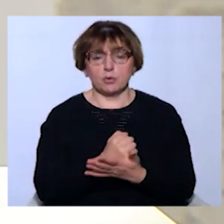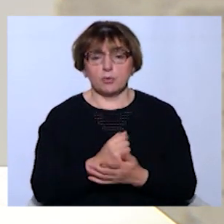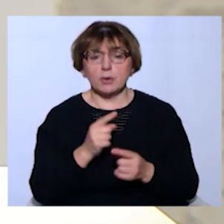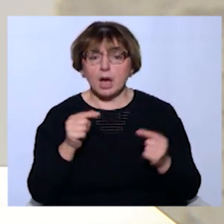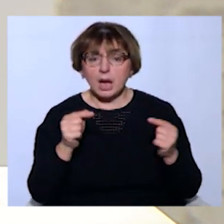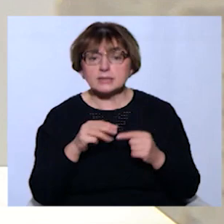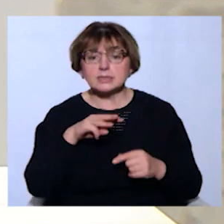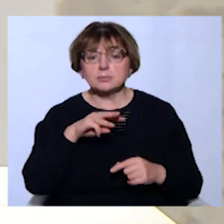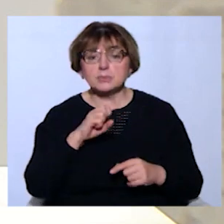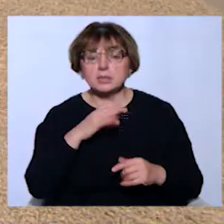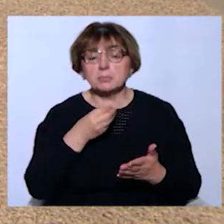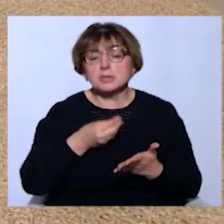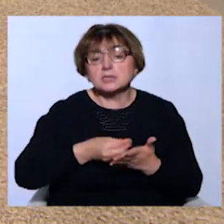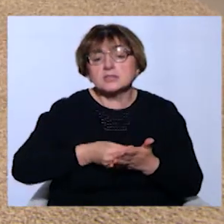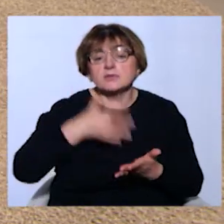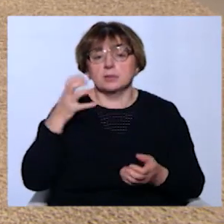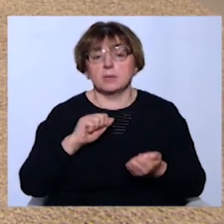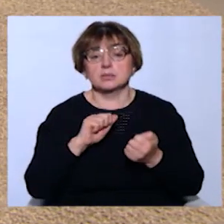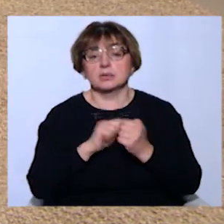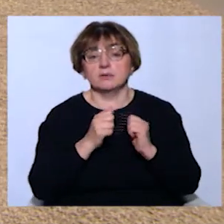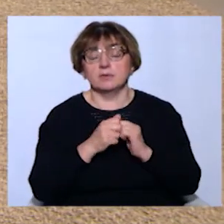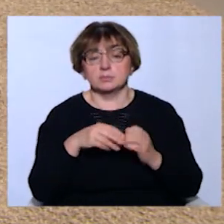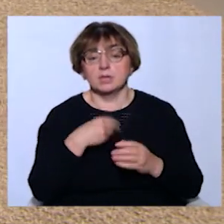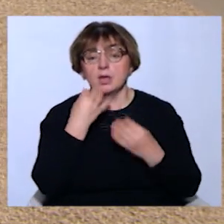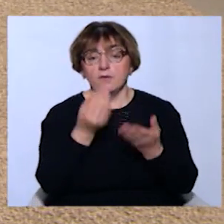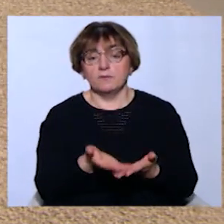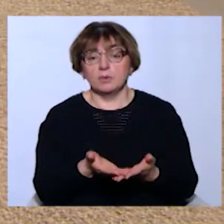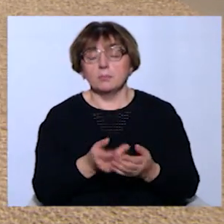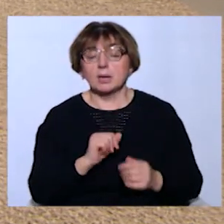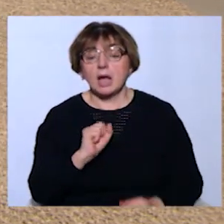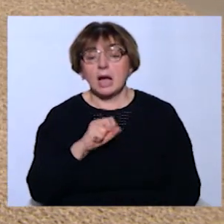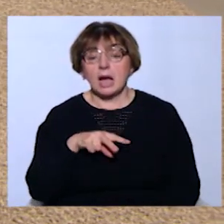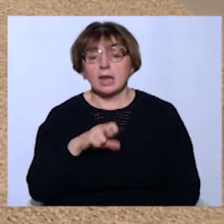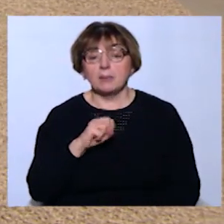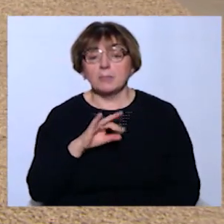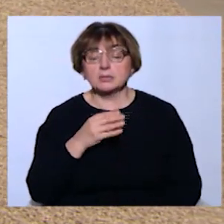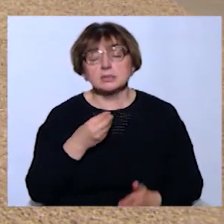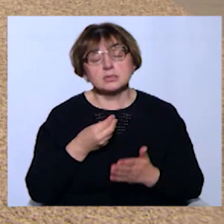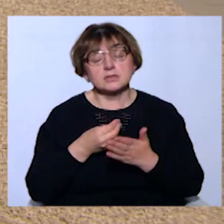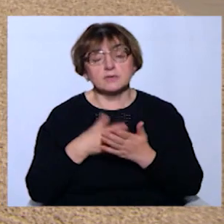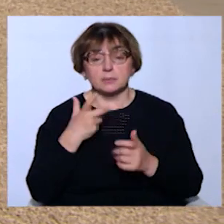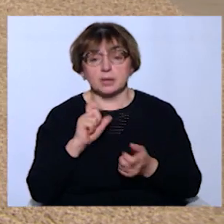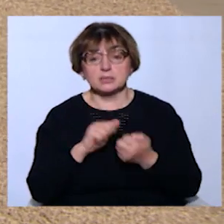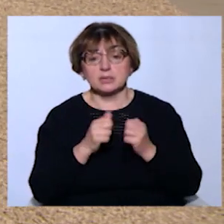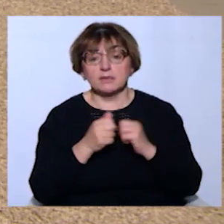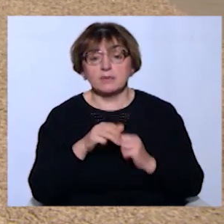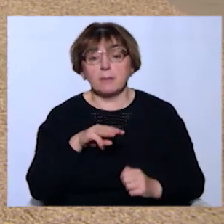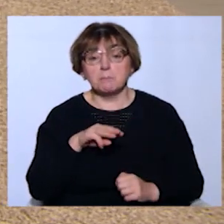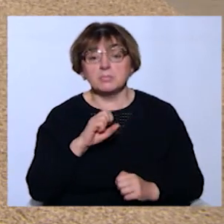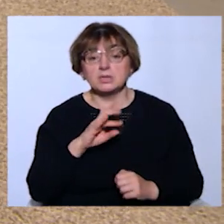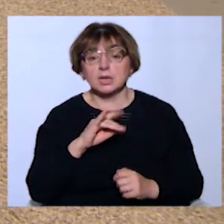ასეთ მინერალებს ძვირფასქვებს ვეძახით. მაგალითად, ალმასი არის ძვირფასი ქვა მინერალი,